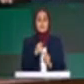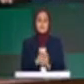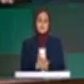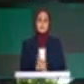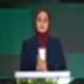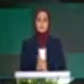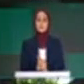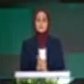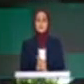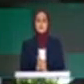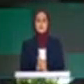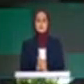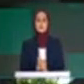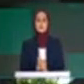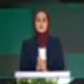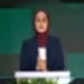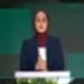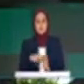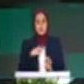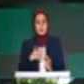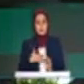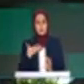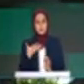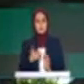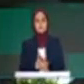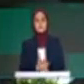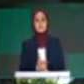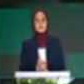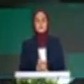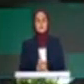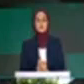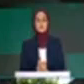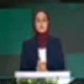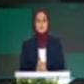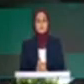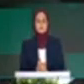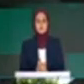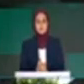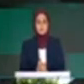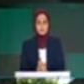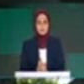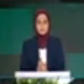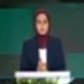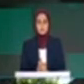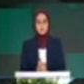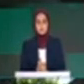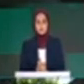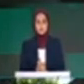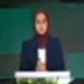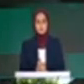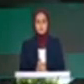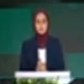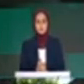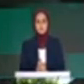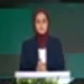فخامة الرئيس وغير مخصصة للبيع. فدي لو اتلقت في على عبوة، على عبوة، على كل عبوة.